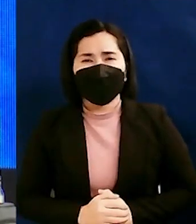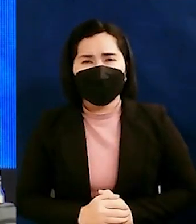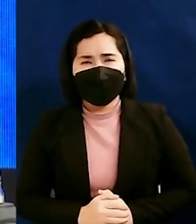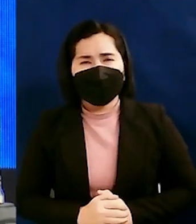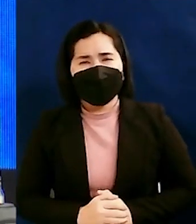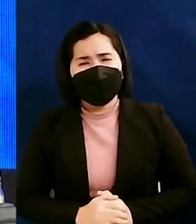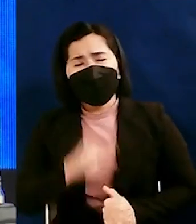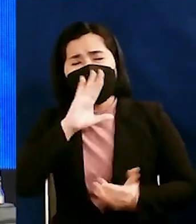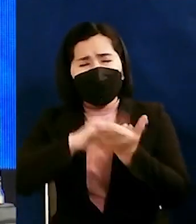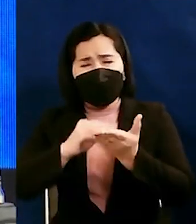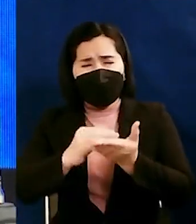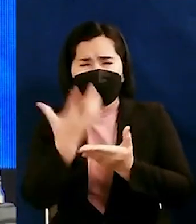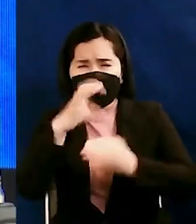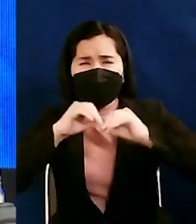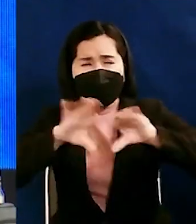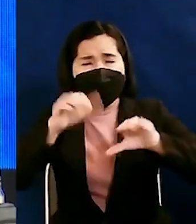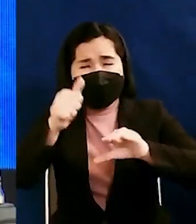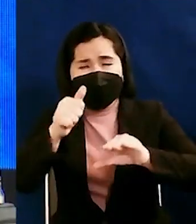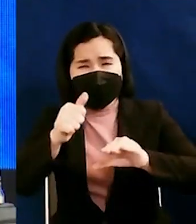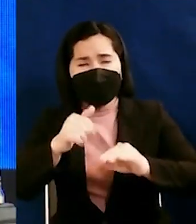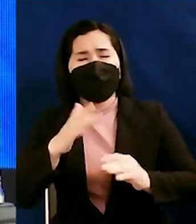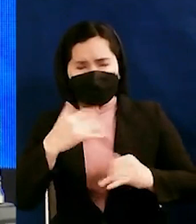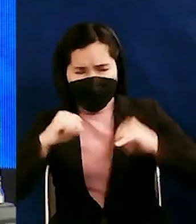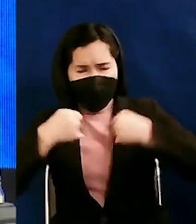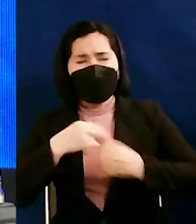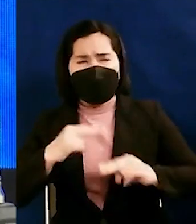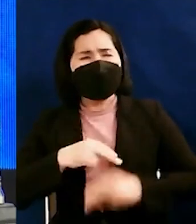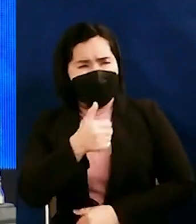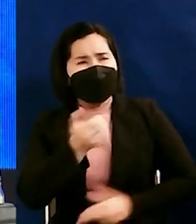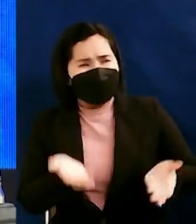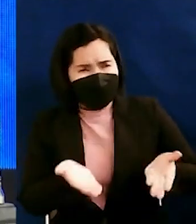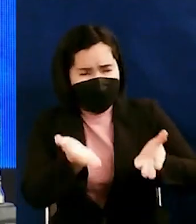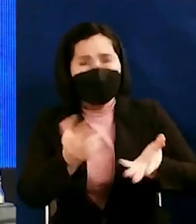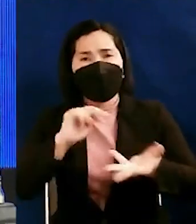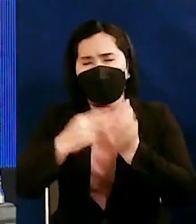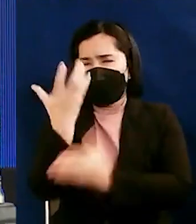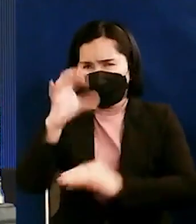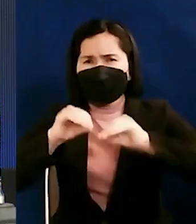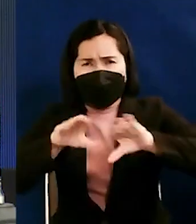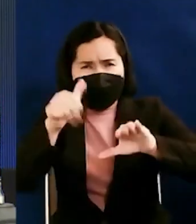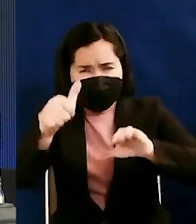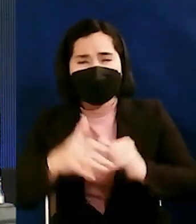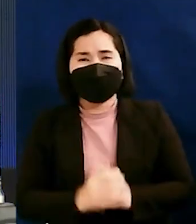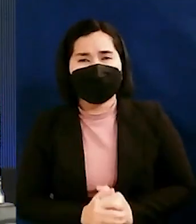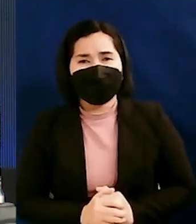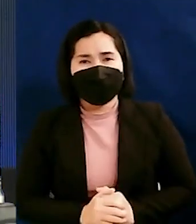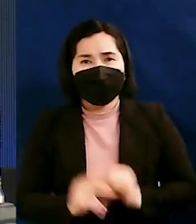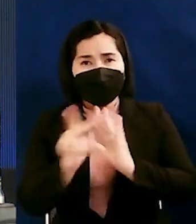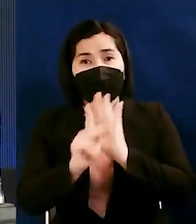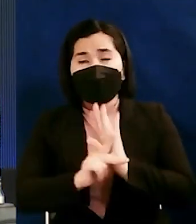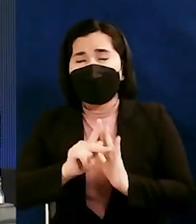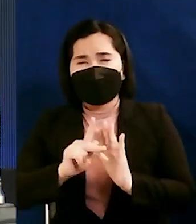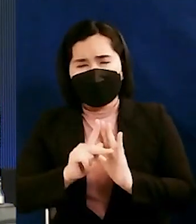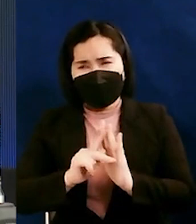ความประสงค์ของบุคคลนั้นโดยตรงนะครับหรือว่าเจ้าตัวยินยอมนะครับ หรือมีกฎหมายเฉพาะบัญญัติให้ต้องเปิดเผ